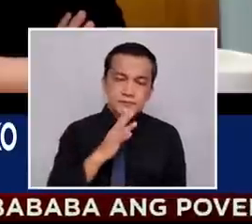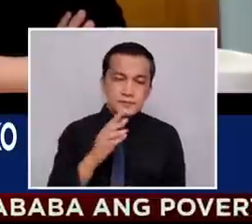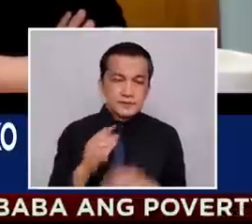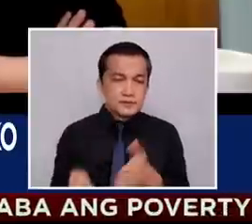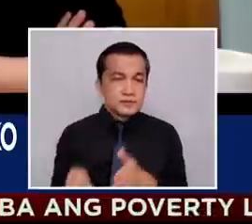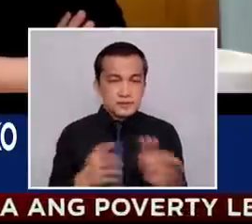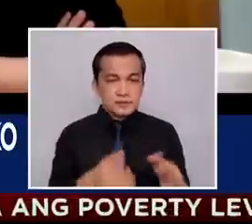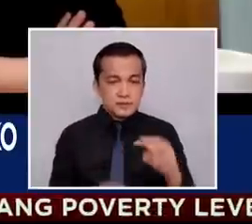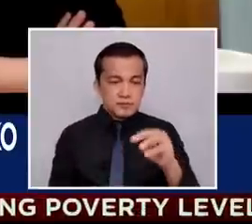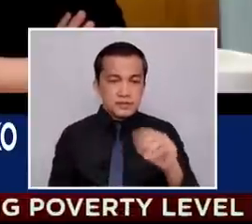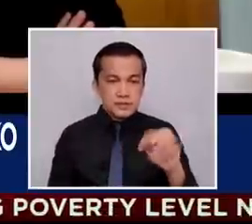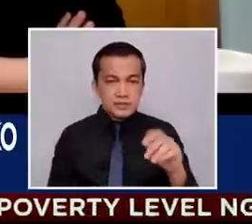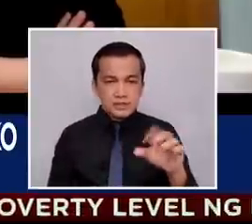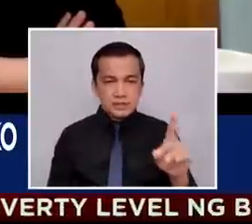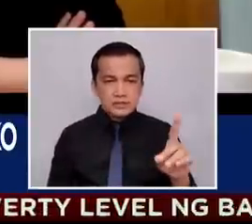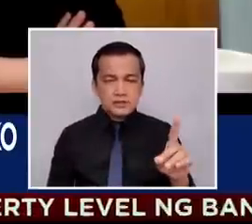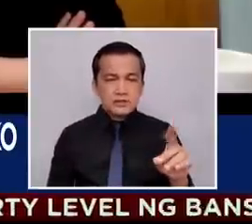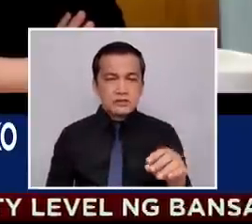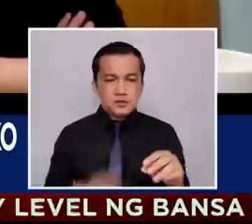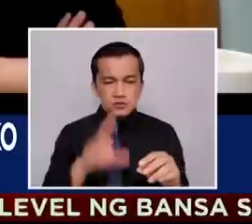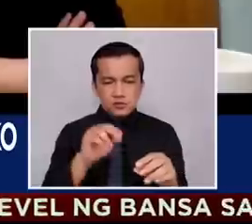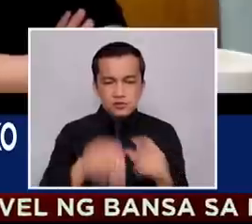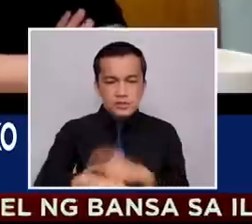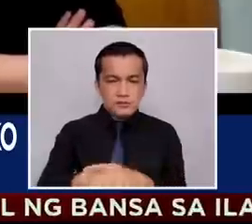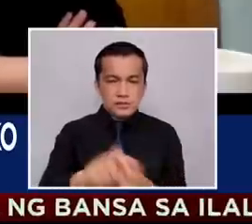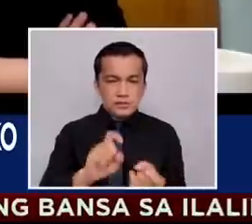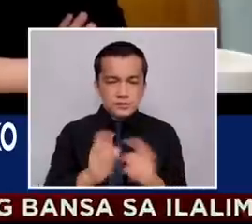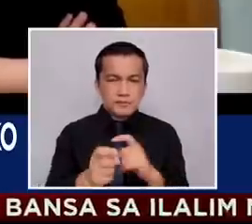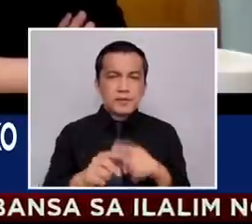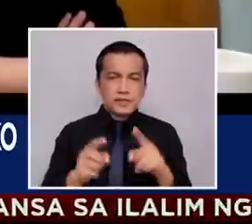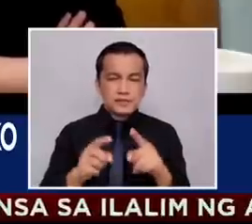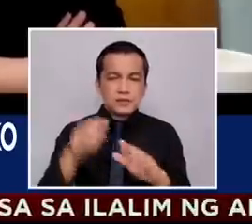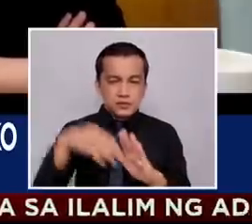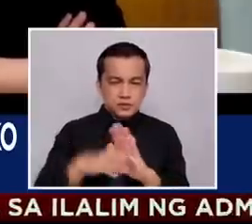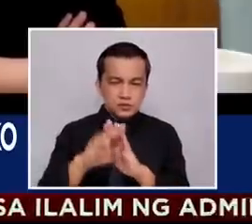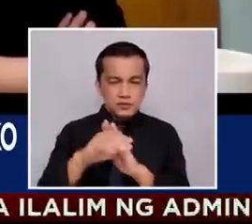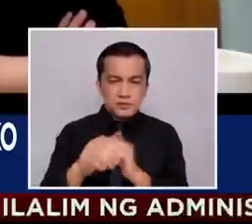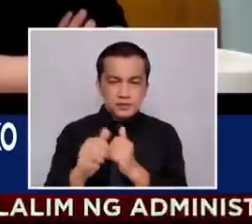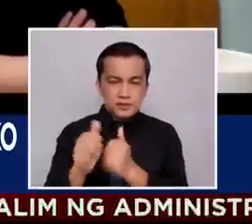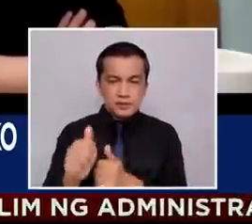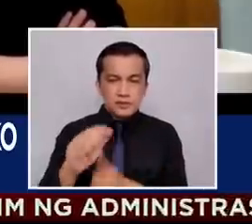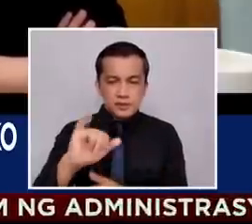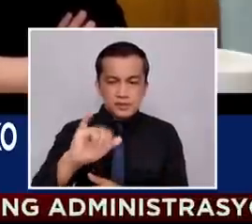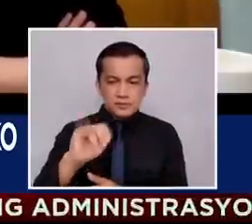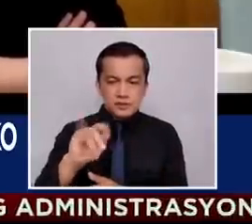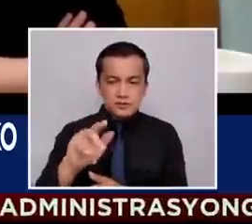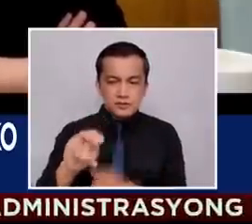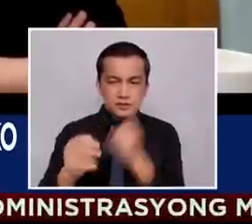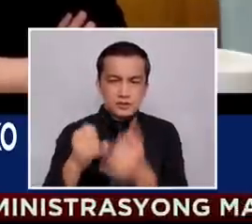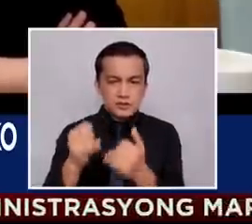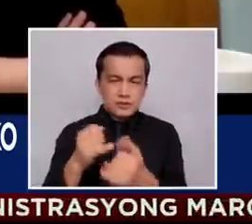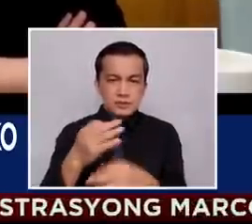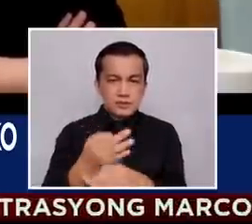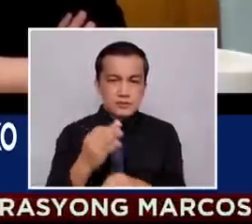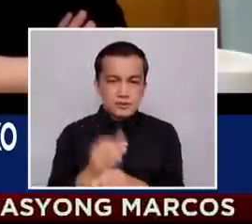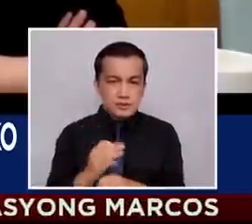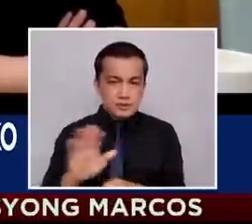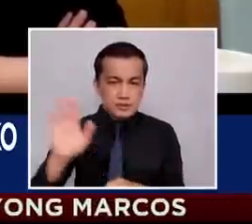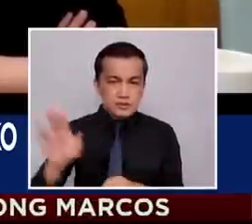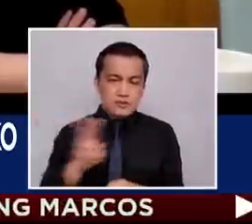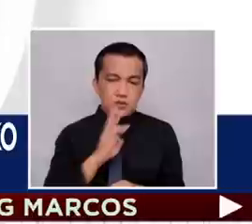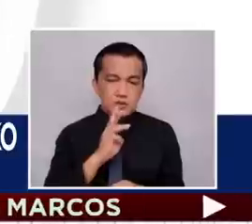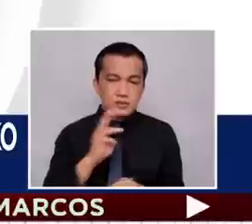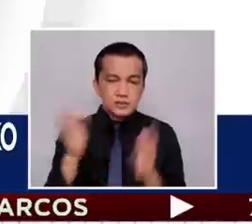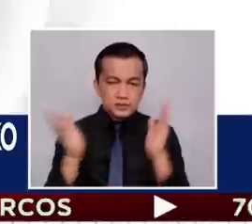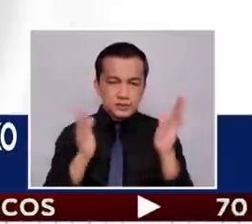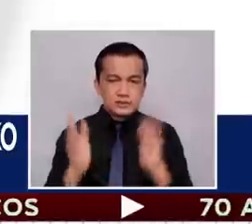no tariff adjustment except for inflation until they are able to fix their water service